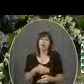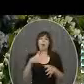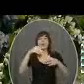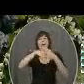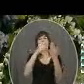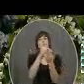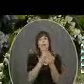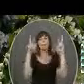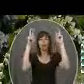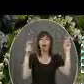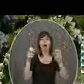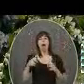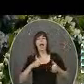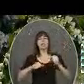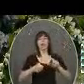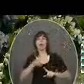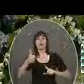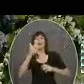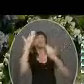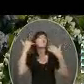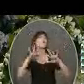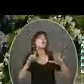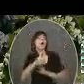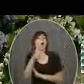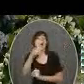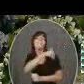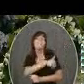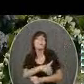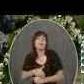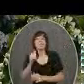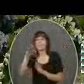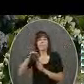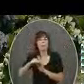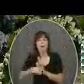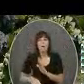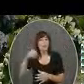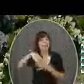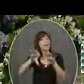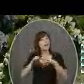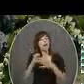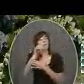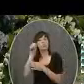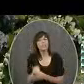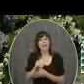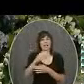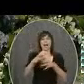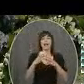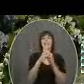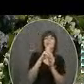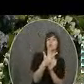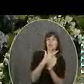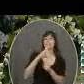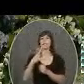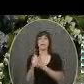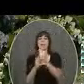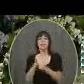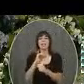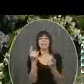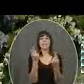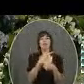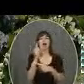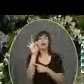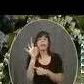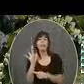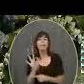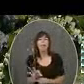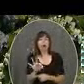sais pas combien de millions en ne diminuant pas le ratio dans les classes de 3e et 4e année en changeant les critères